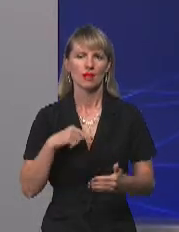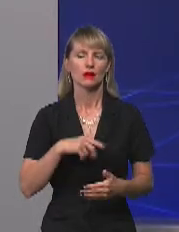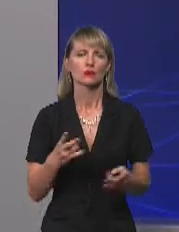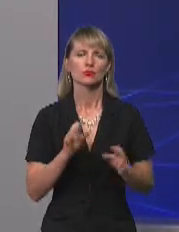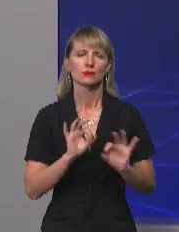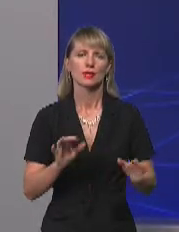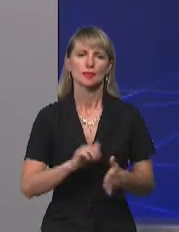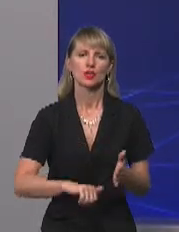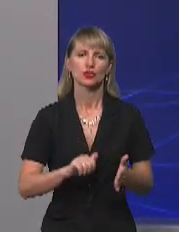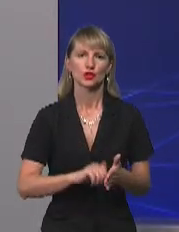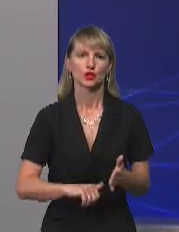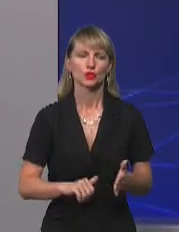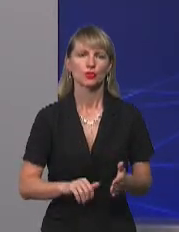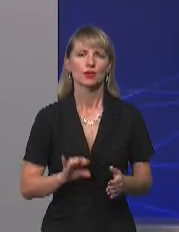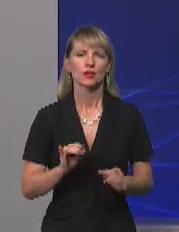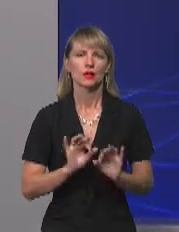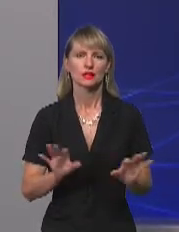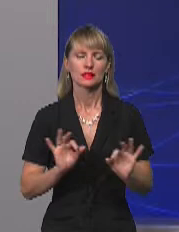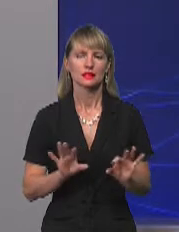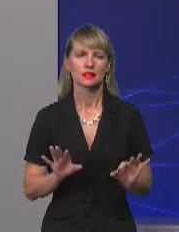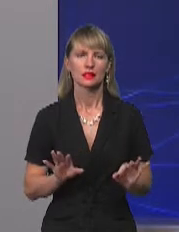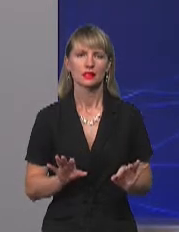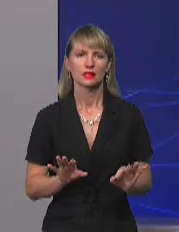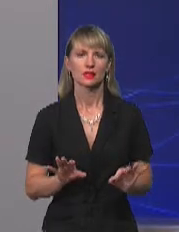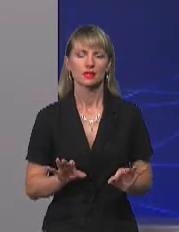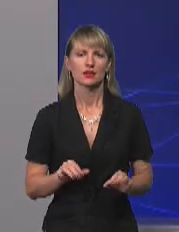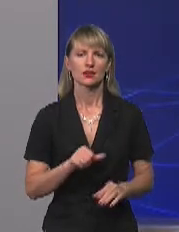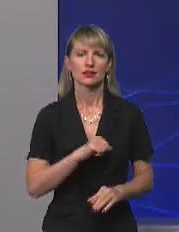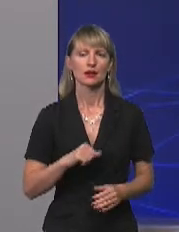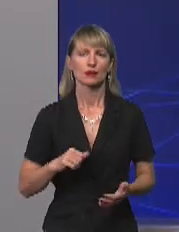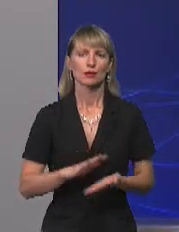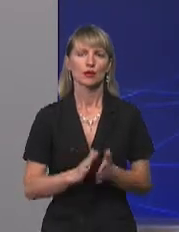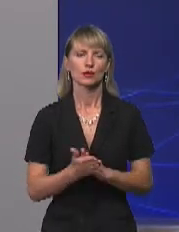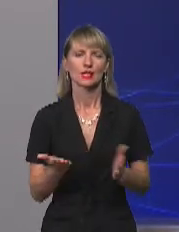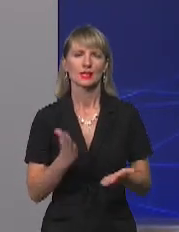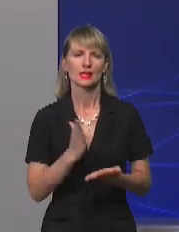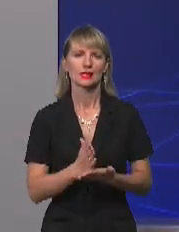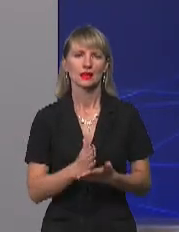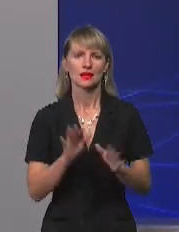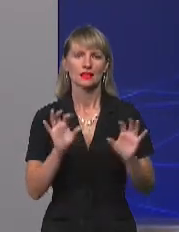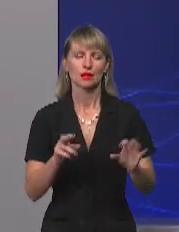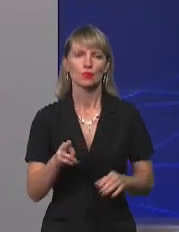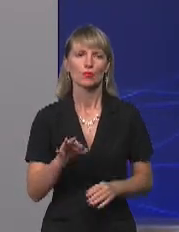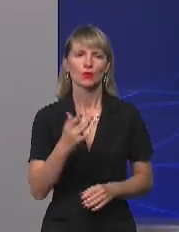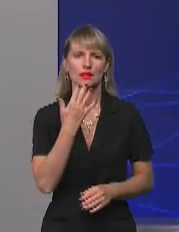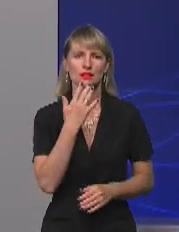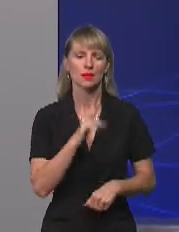причину, роз'яснити її основні положення, які визначені там законом про Національну